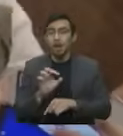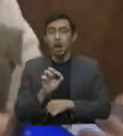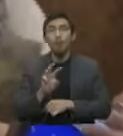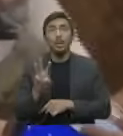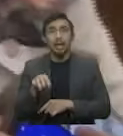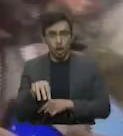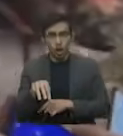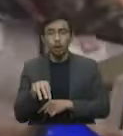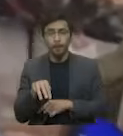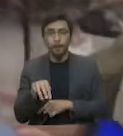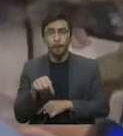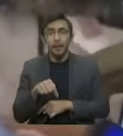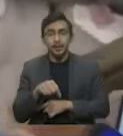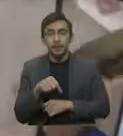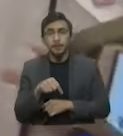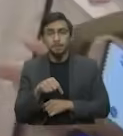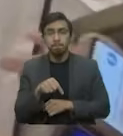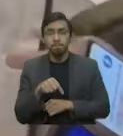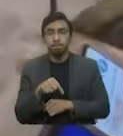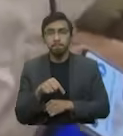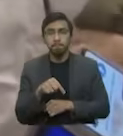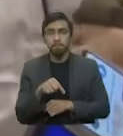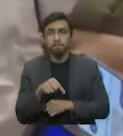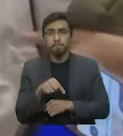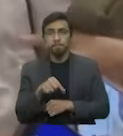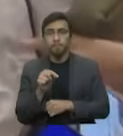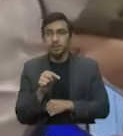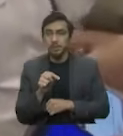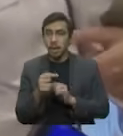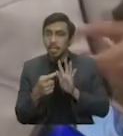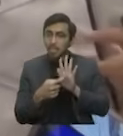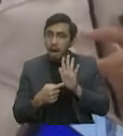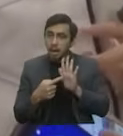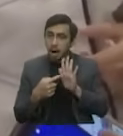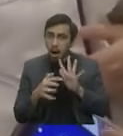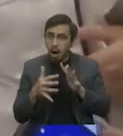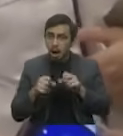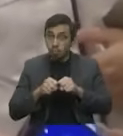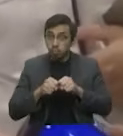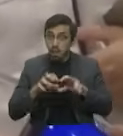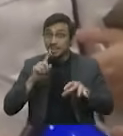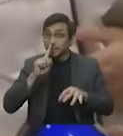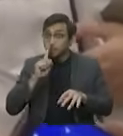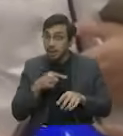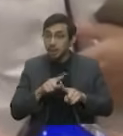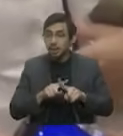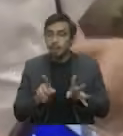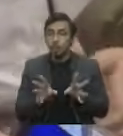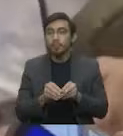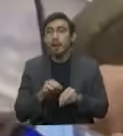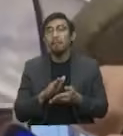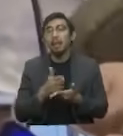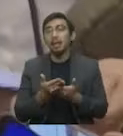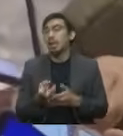Omikron, ya, varian Omikron. Varian Omikron itu ciri-cirinya menyebarnya cepat, tapi fatality rate-nya sangat